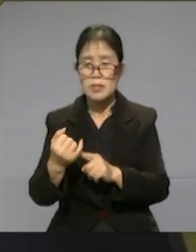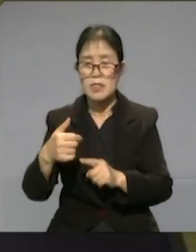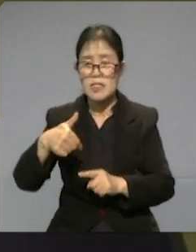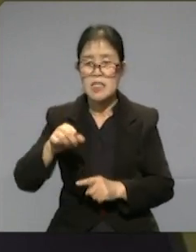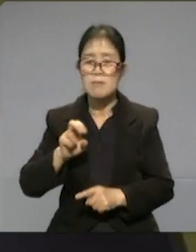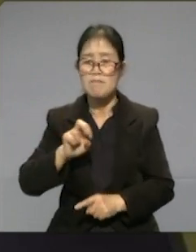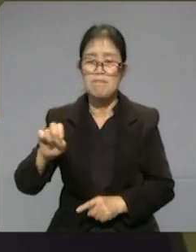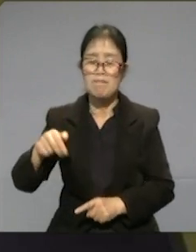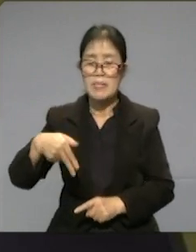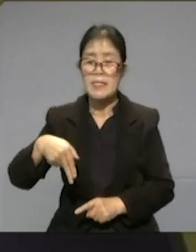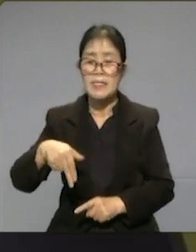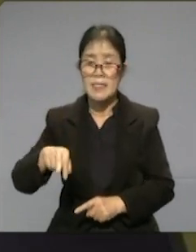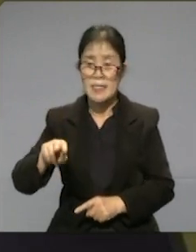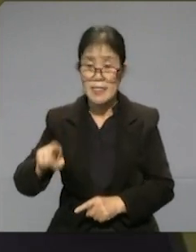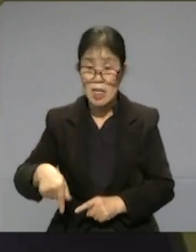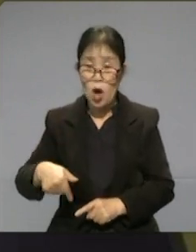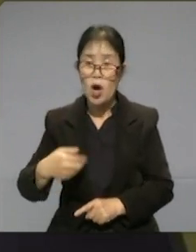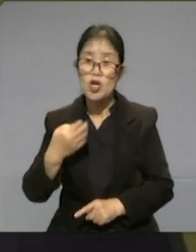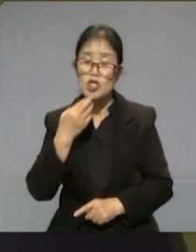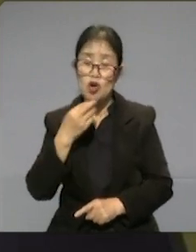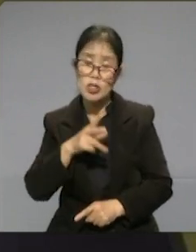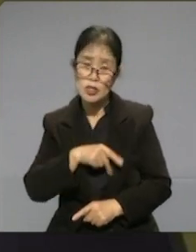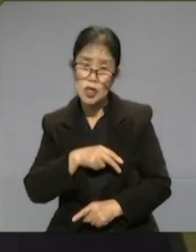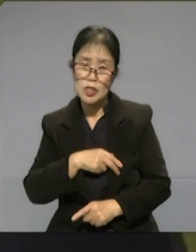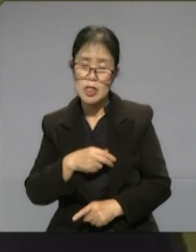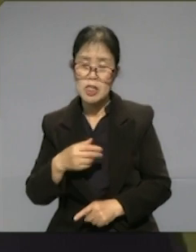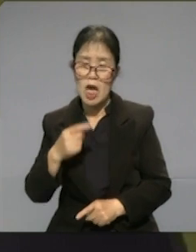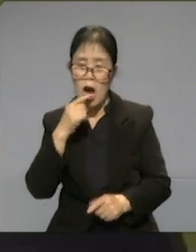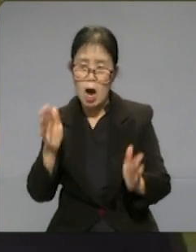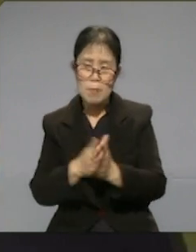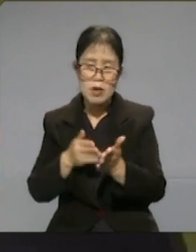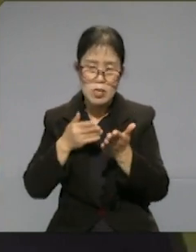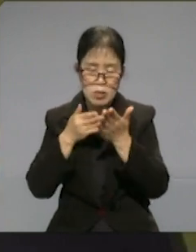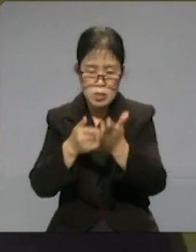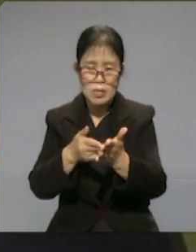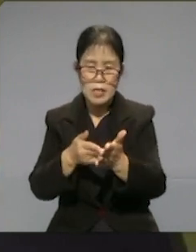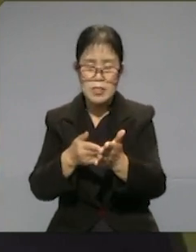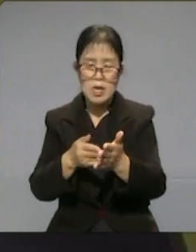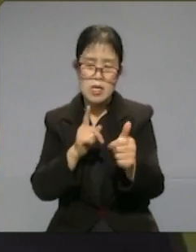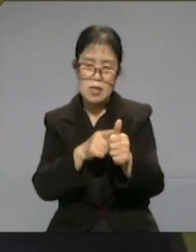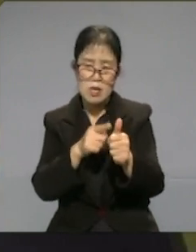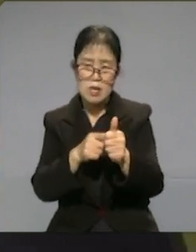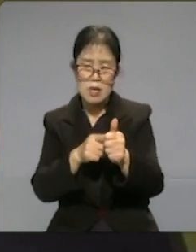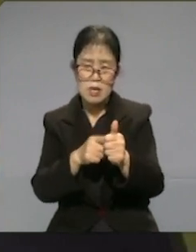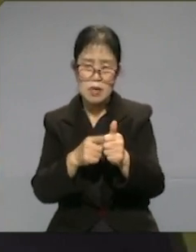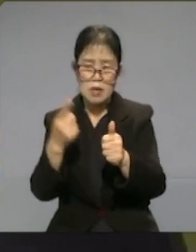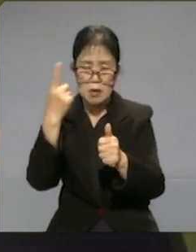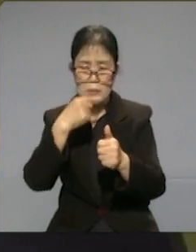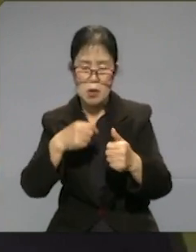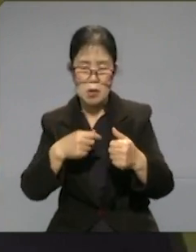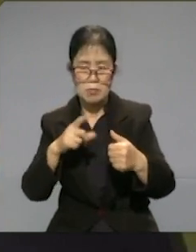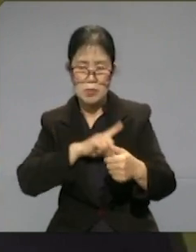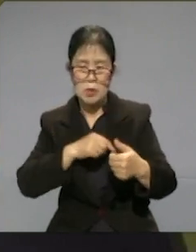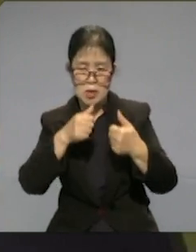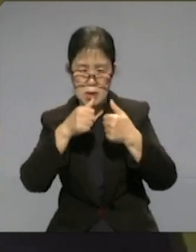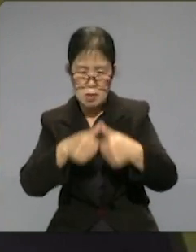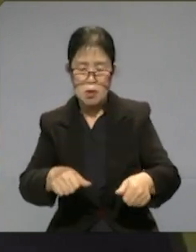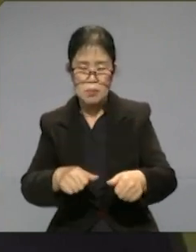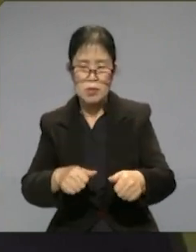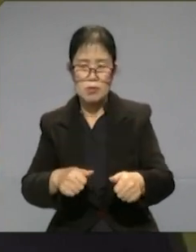강서구 의원이 공범 의혹을 제기하자이를 부인하 할